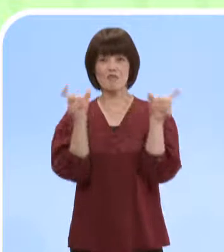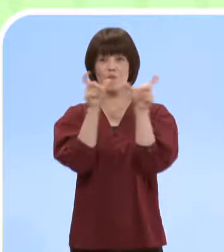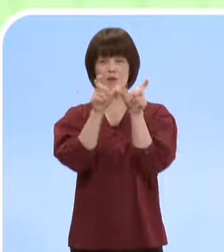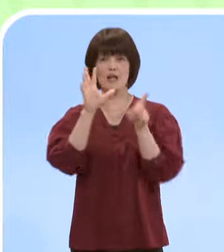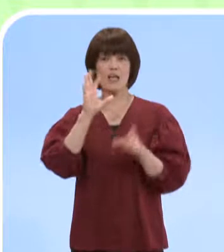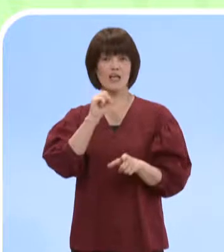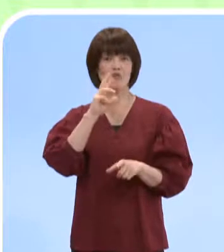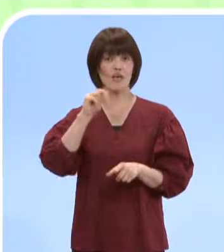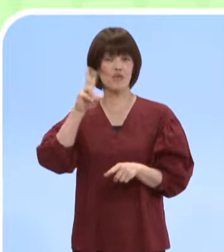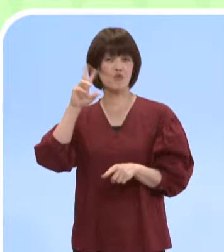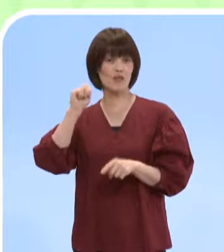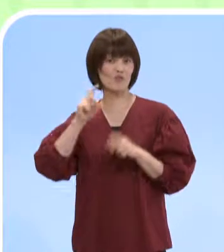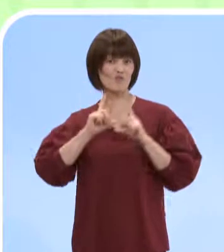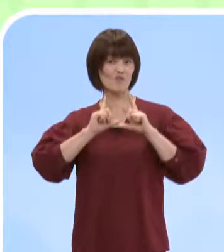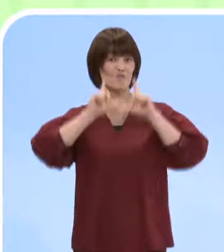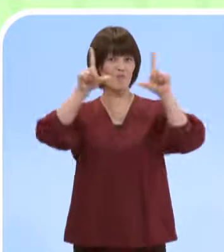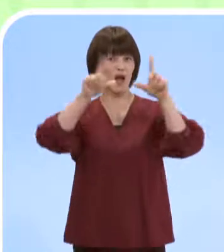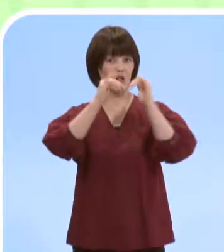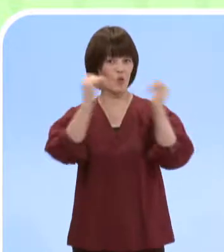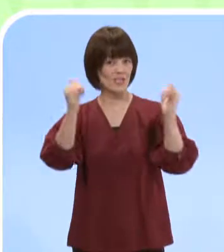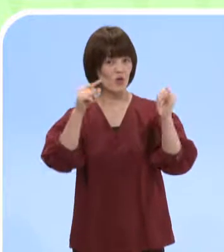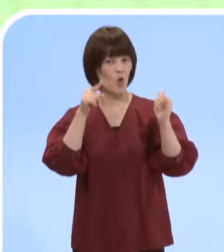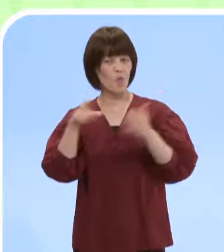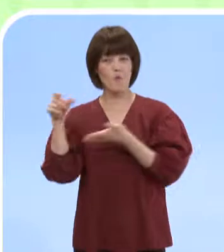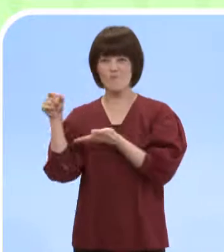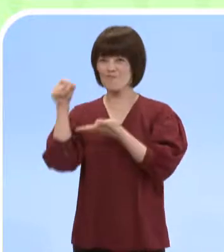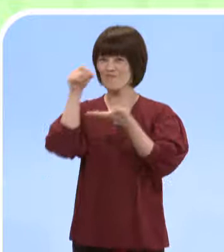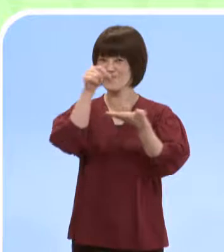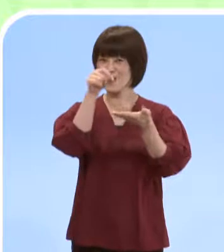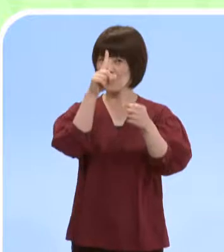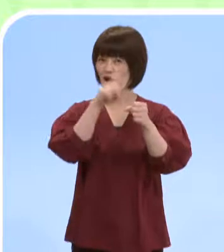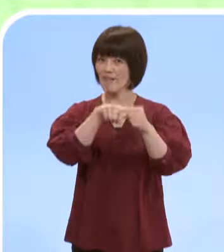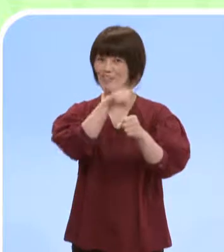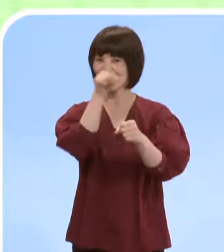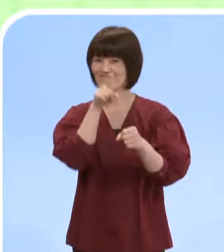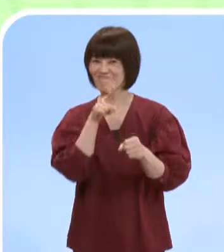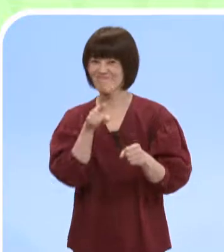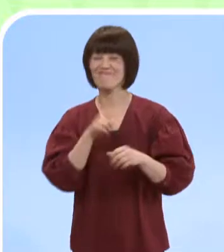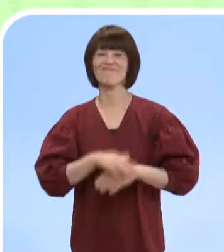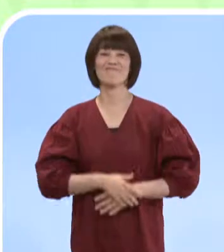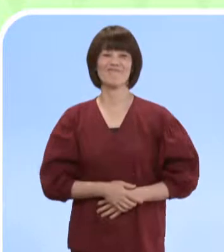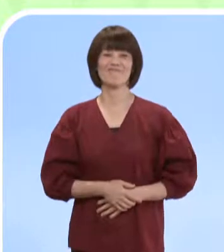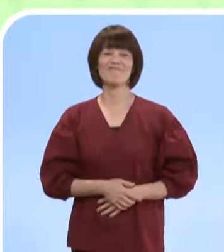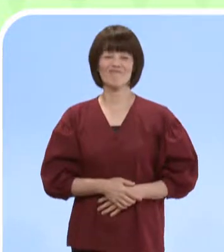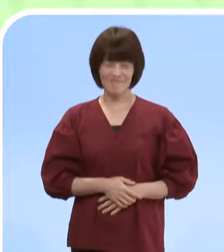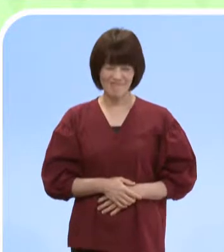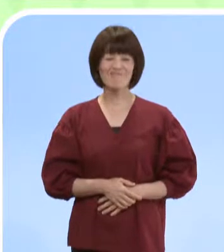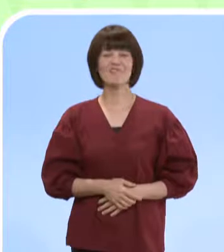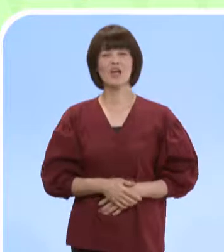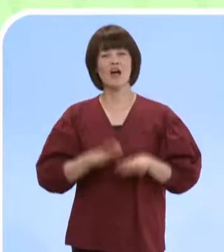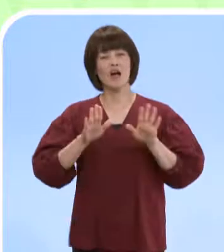けて SNS に写真をアップしてくれた人にもプレゼントが当たるチャンスがあります。